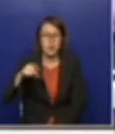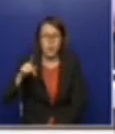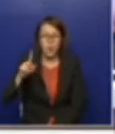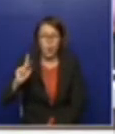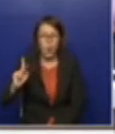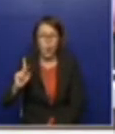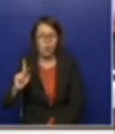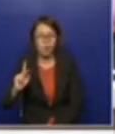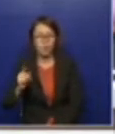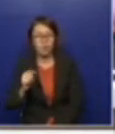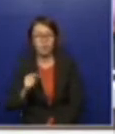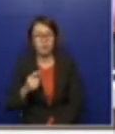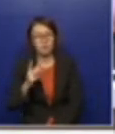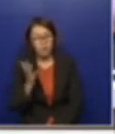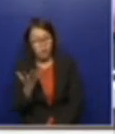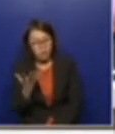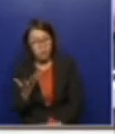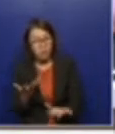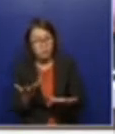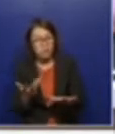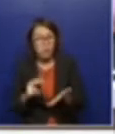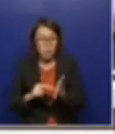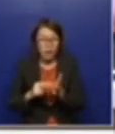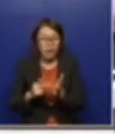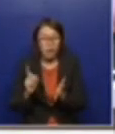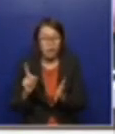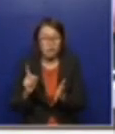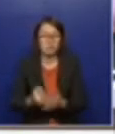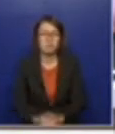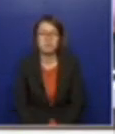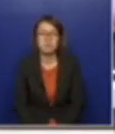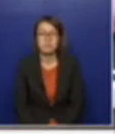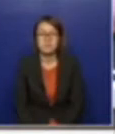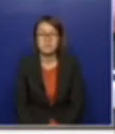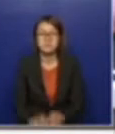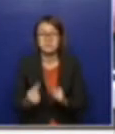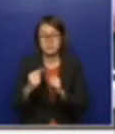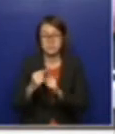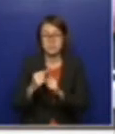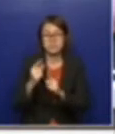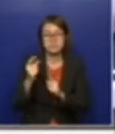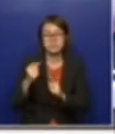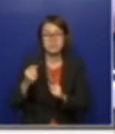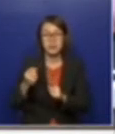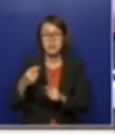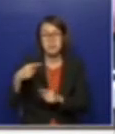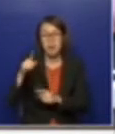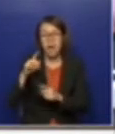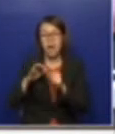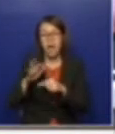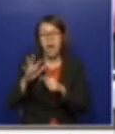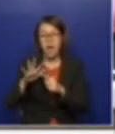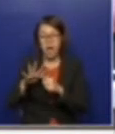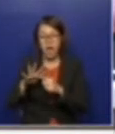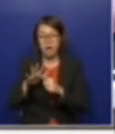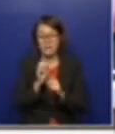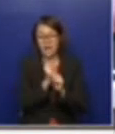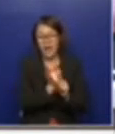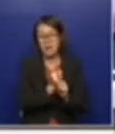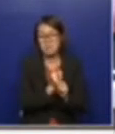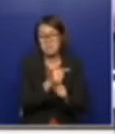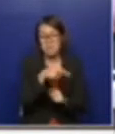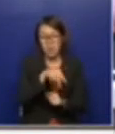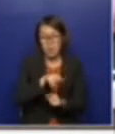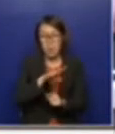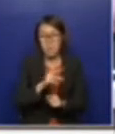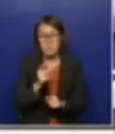ใช้คำว่าอย่างไรนอกจากนั้นนิยามคำว่าป่าของพระราชบัญญัติป่าไม้ซึ่งจะทำ